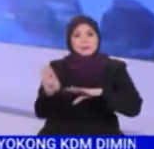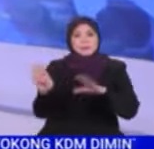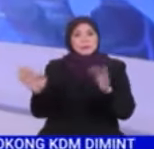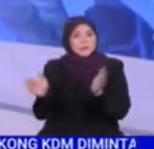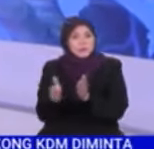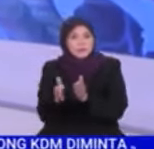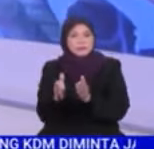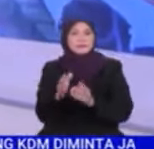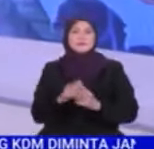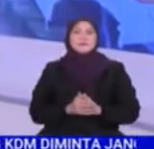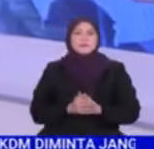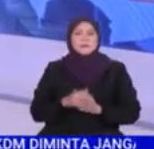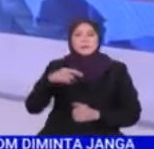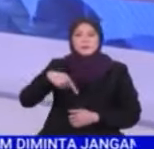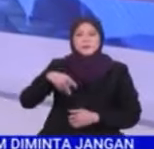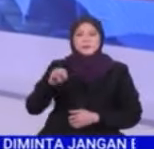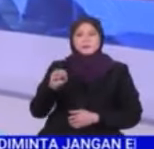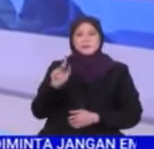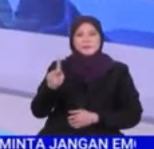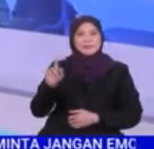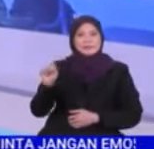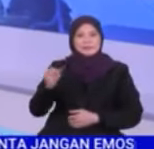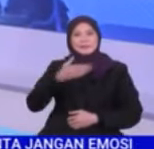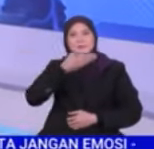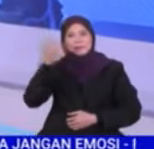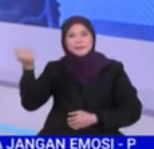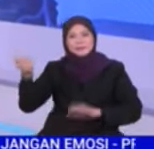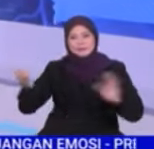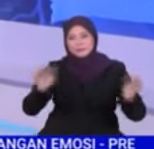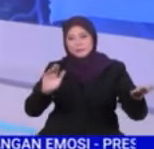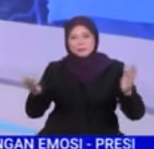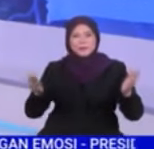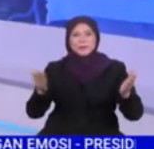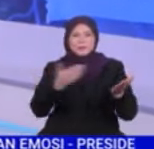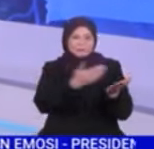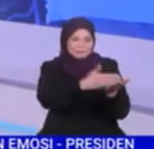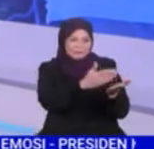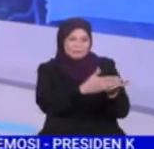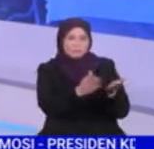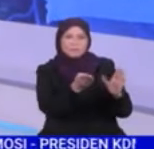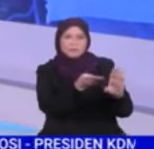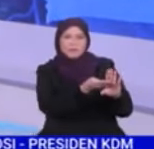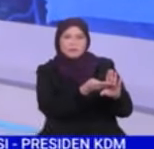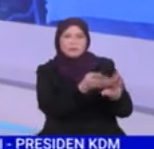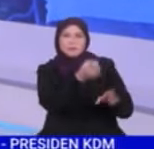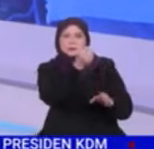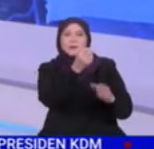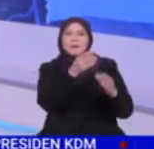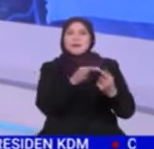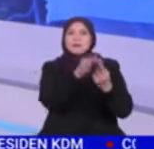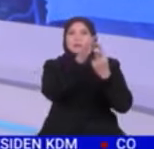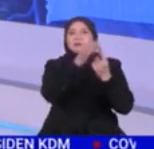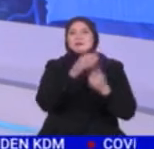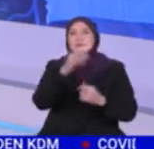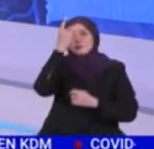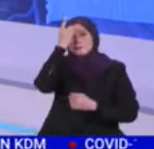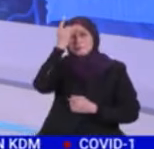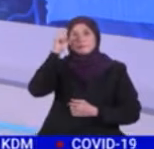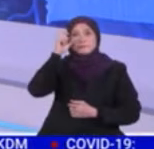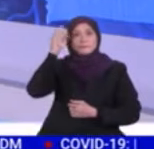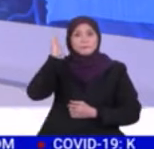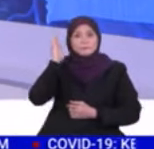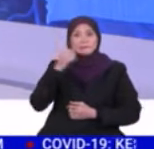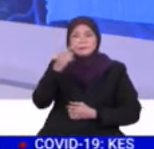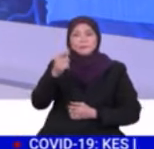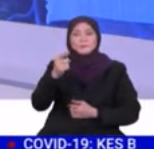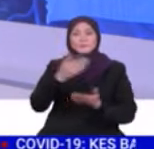mikro kecil dan sederhana PMKS lebih baik berbanding moratorium khas. Perdana Menteri Dato' Sri Ismail Sabri Yaakob berkata,